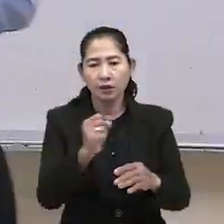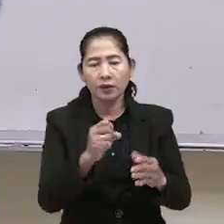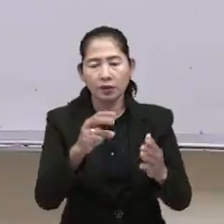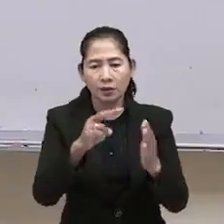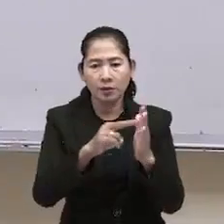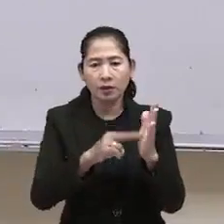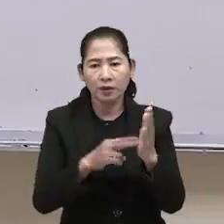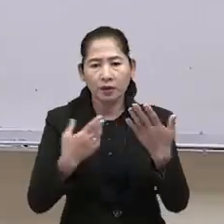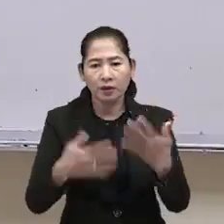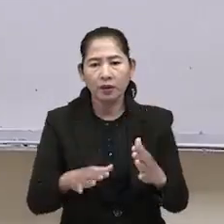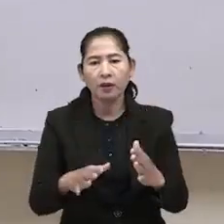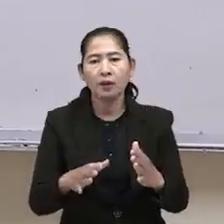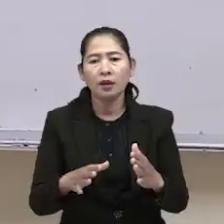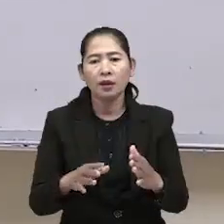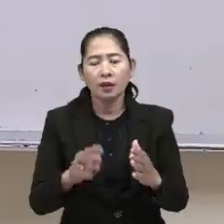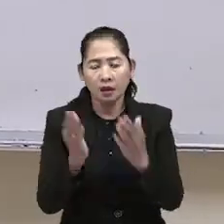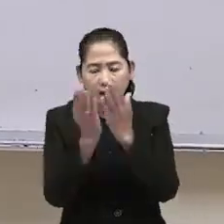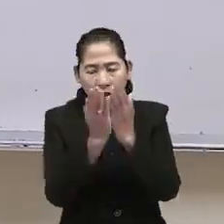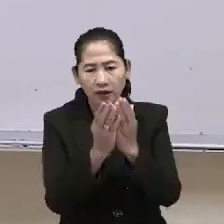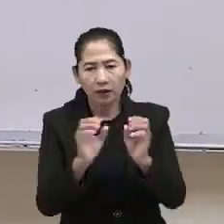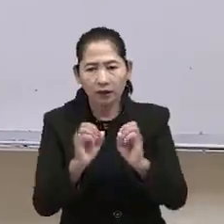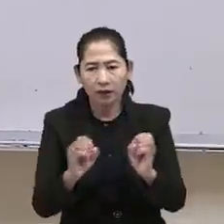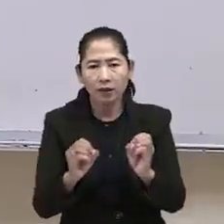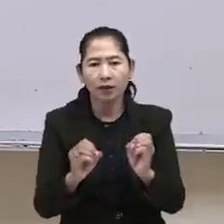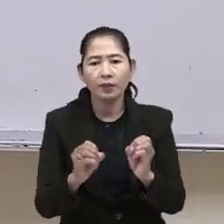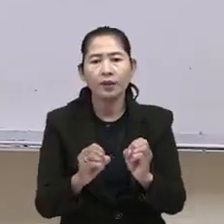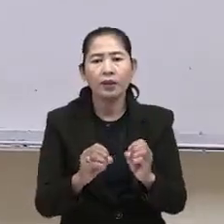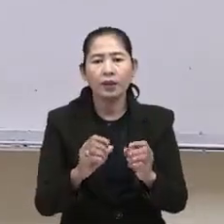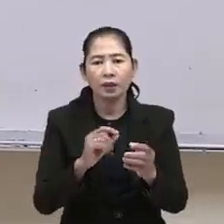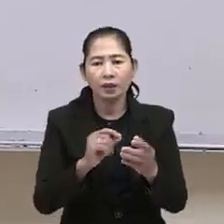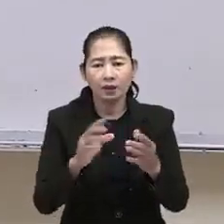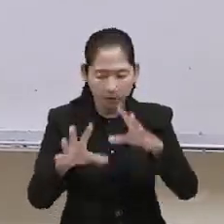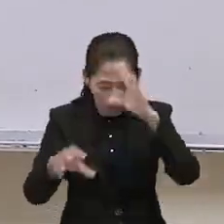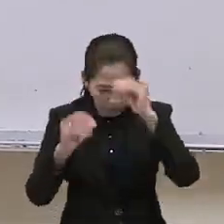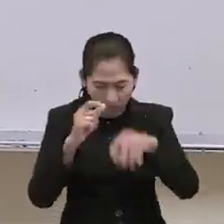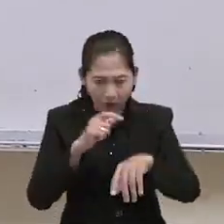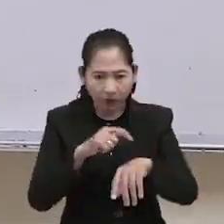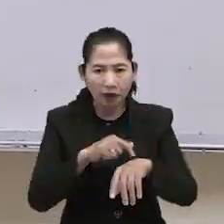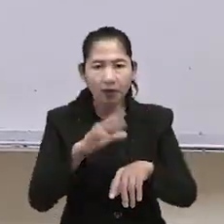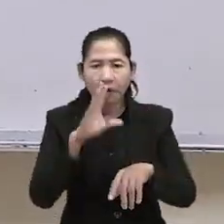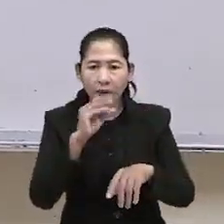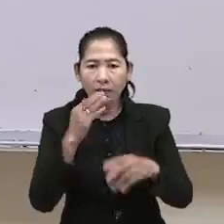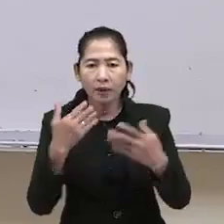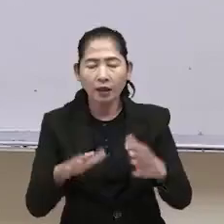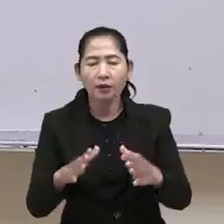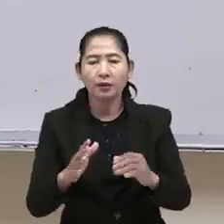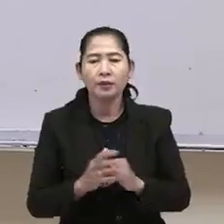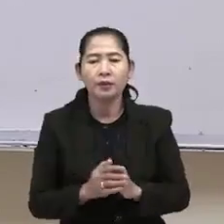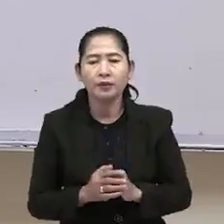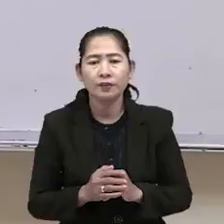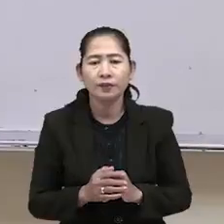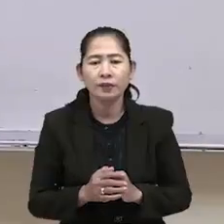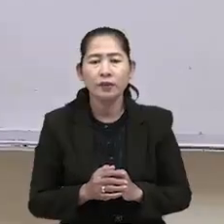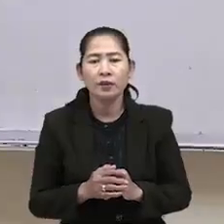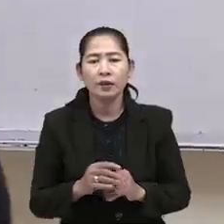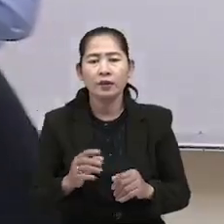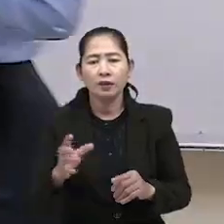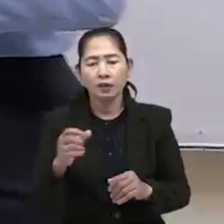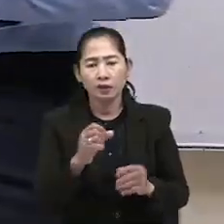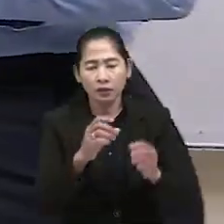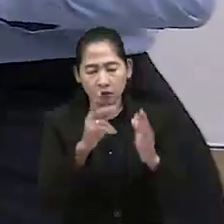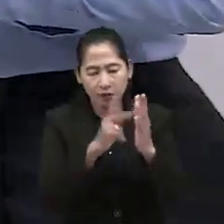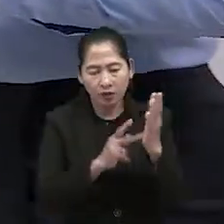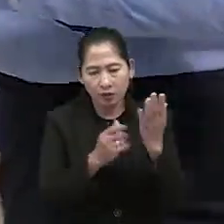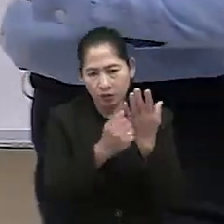អត្តបទខាងមុខហើយអត្តបទហ្នឹងមិនចាំអានទៀតទេព្រោះអត្តបទអាព្រីងហ្នឹងយើងរៀនម៉ោងការនិយាយហើយហើយអ្នកគ្រូចង់និយាយអញ្ចឹងណាចាអញ្ចឹងទាញចេញមកជា